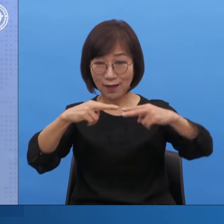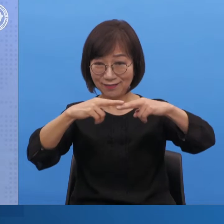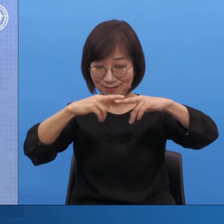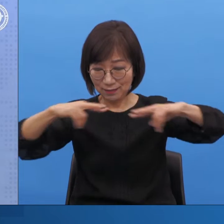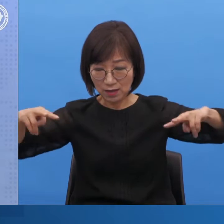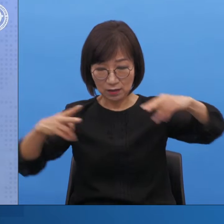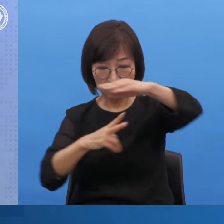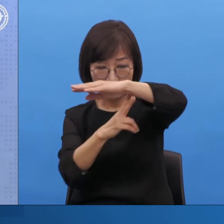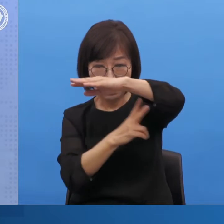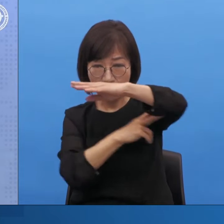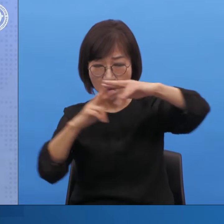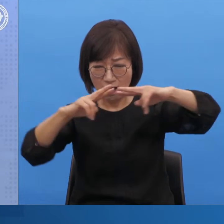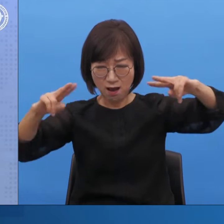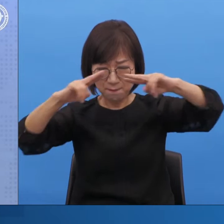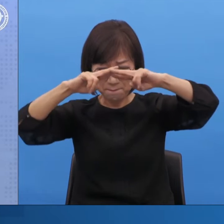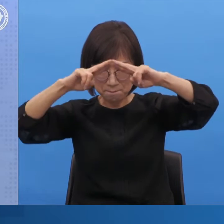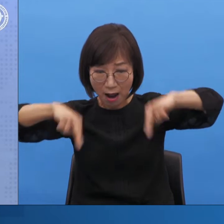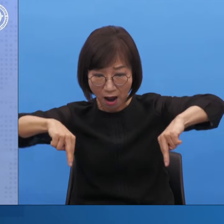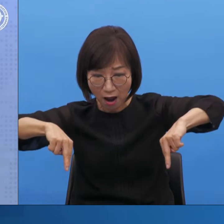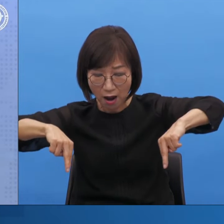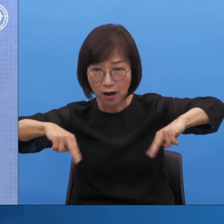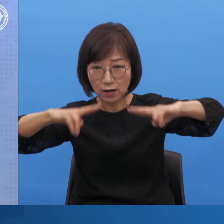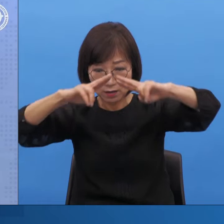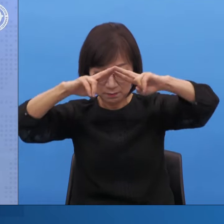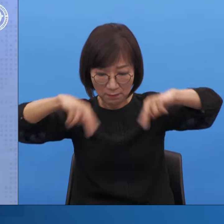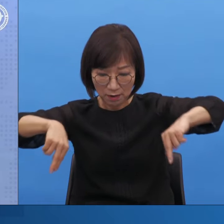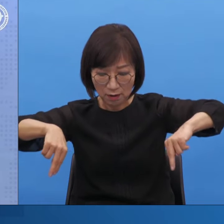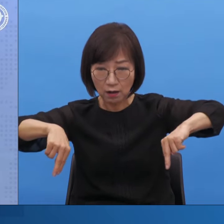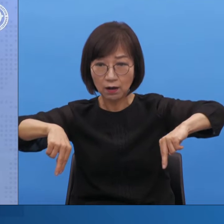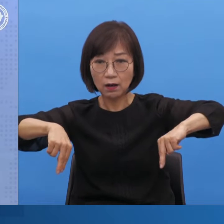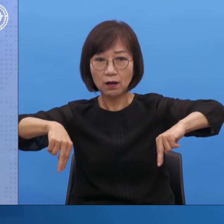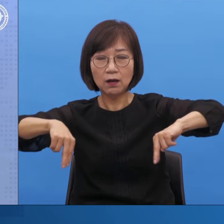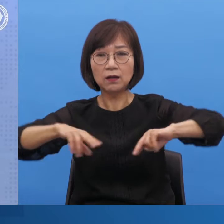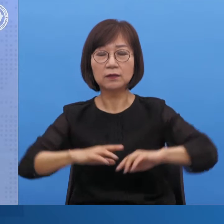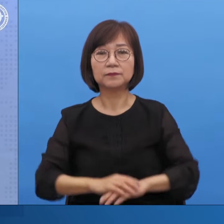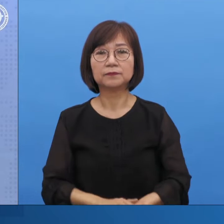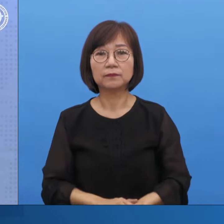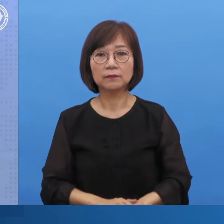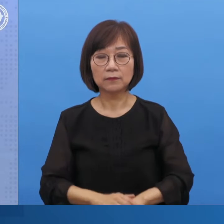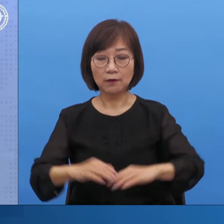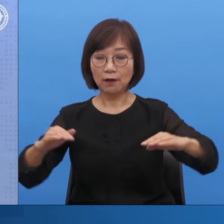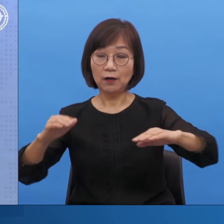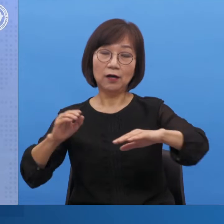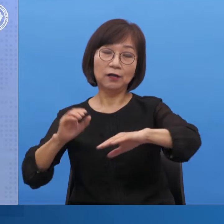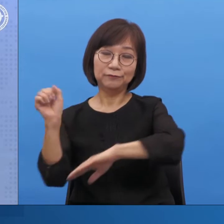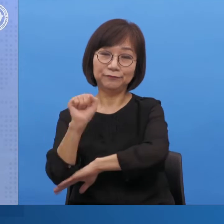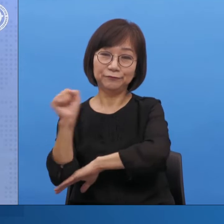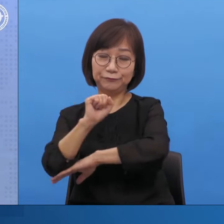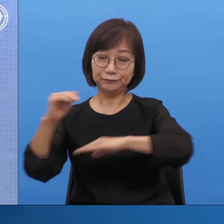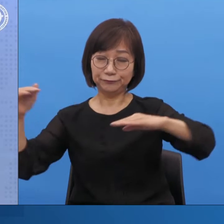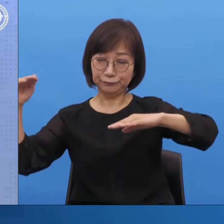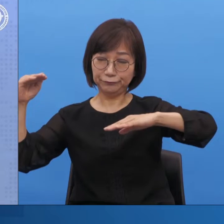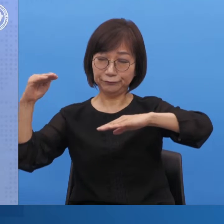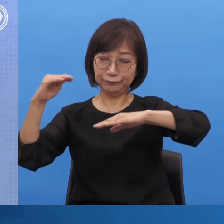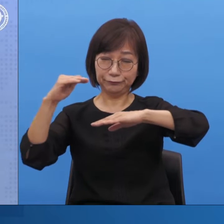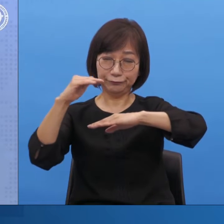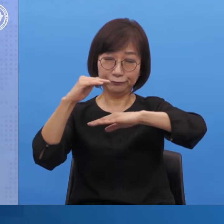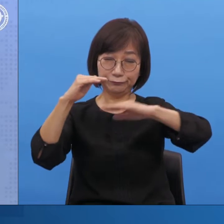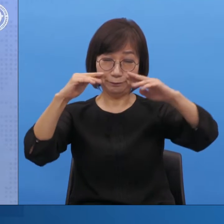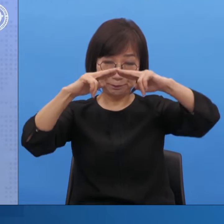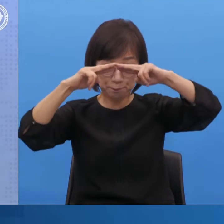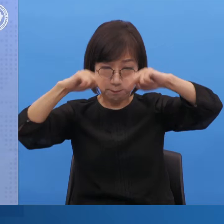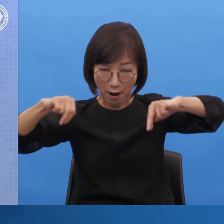one day the bridge suddenly collapsed. 그 다리가 떨어지니까 그 차가 지나가던 차는 다 물에 빠진 거죠. And so as the